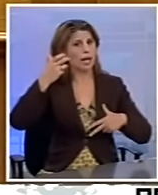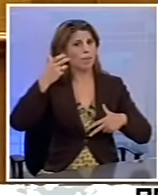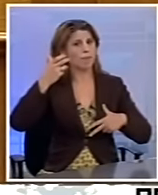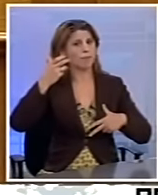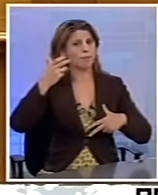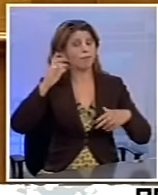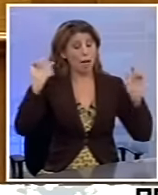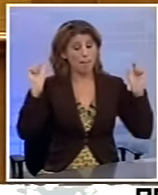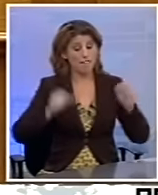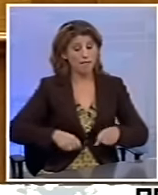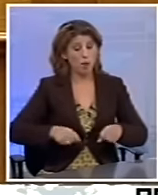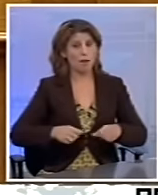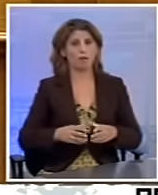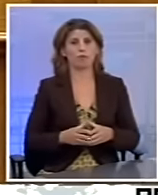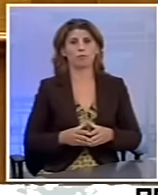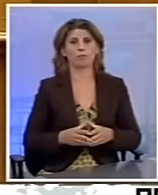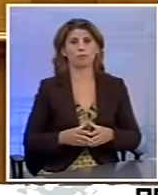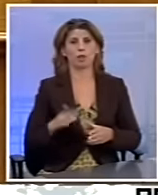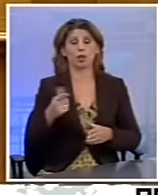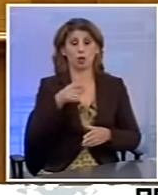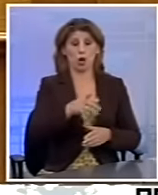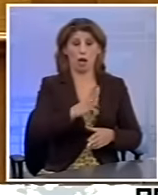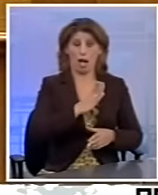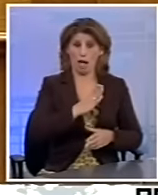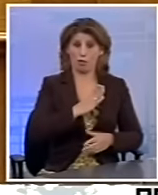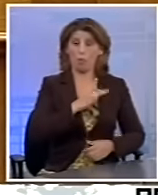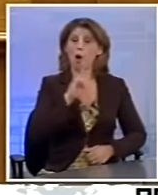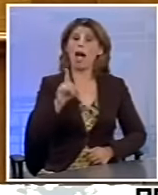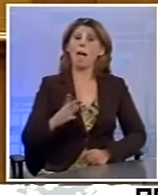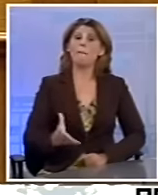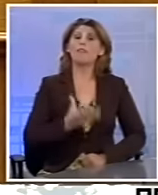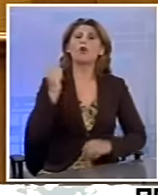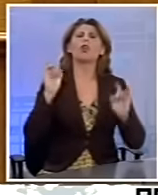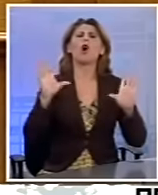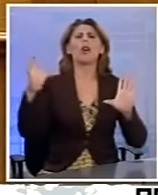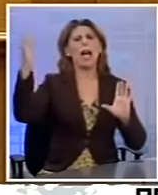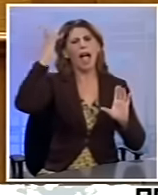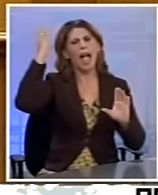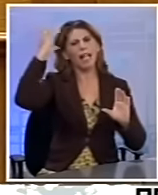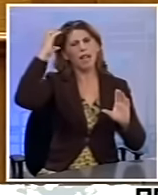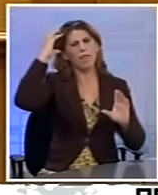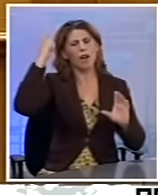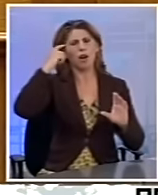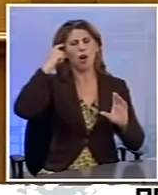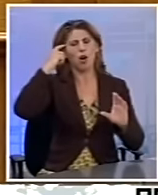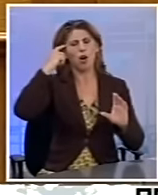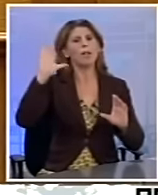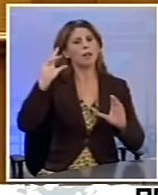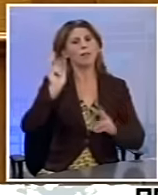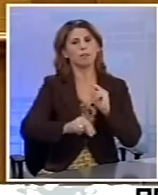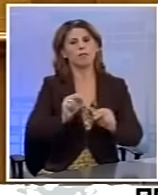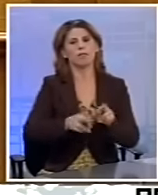Είναι επιστημονικά επιβεβαιωμένο ότι ο άνθρωπος επιβιώνει και χωρίς εγκέφαλο και ψηφίζει ποτάμι.